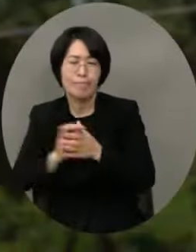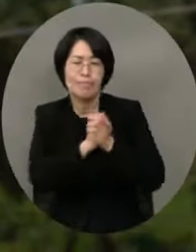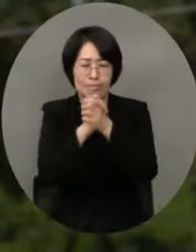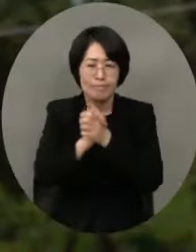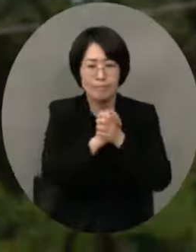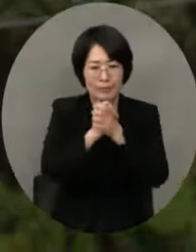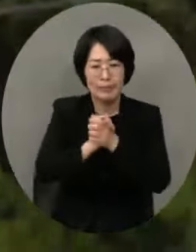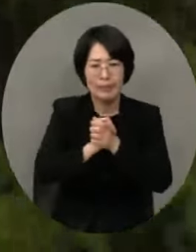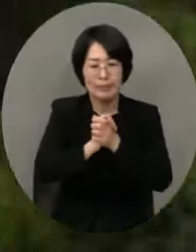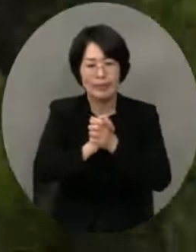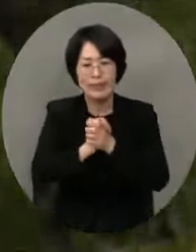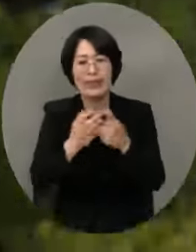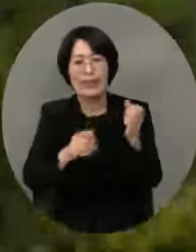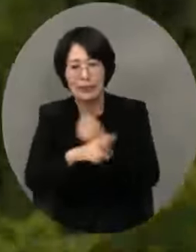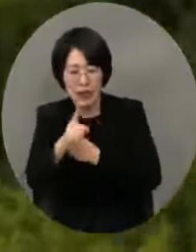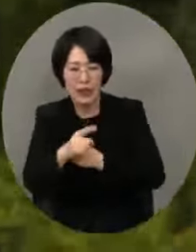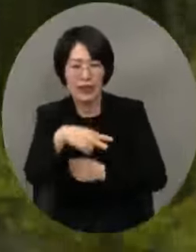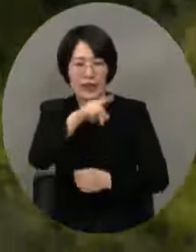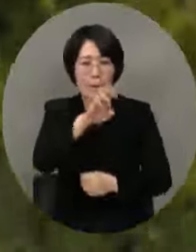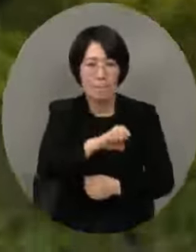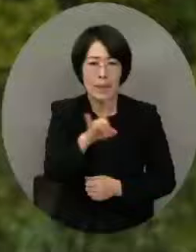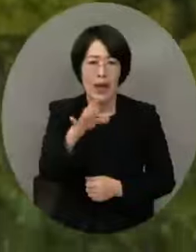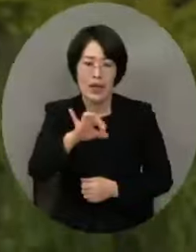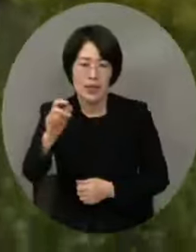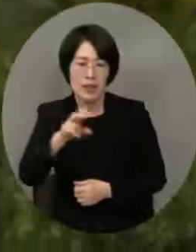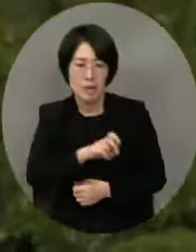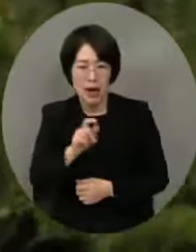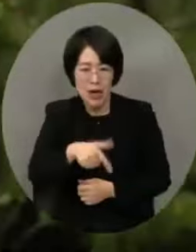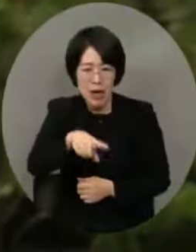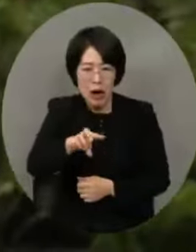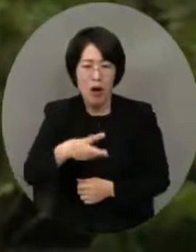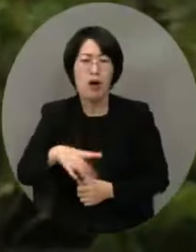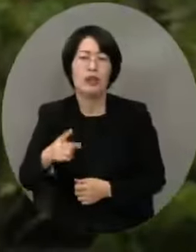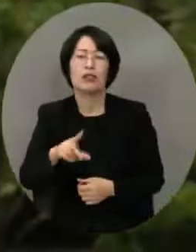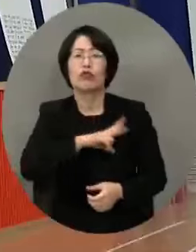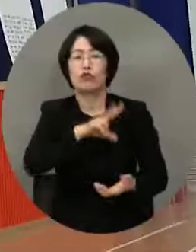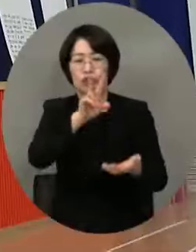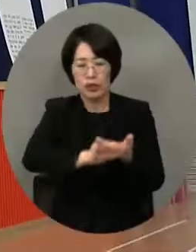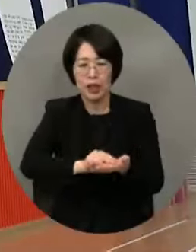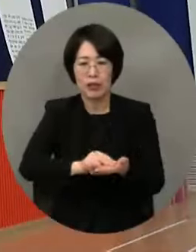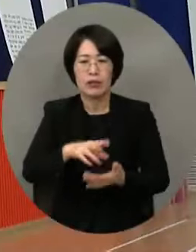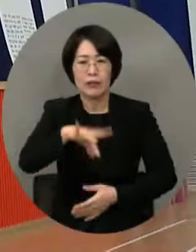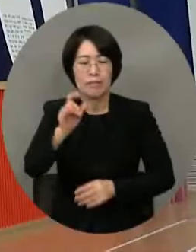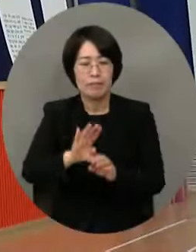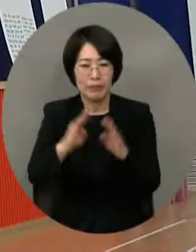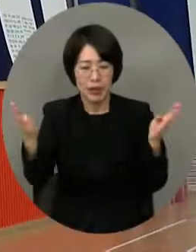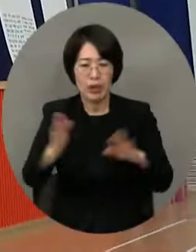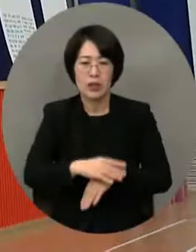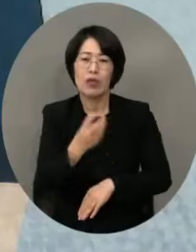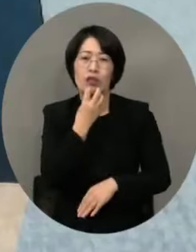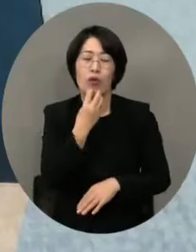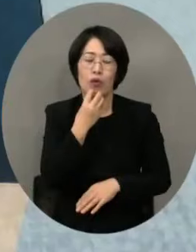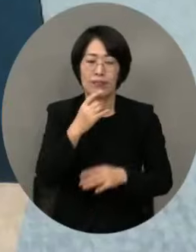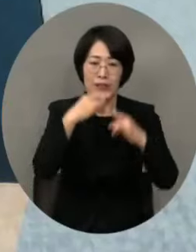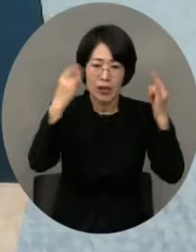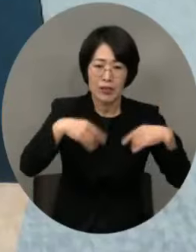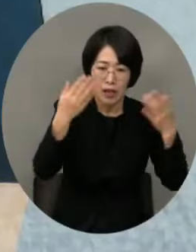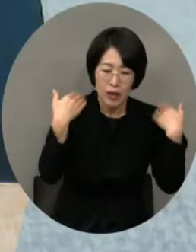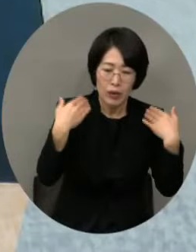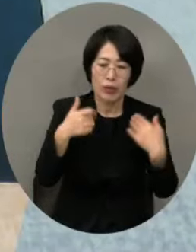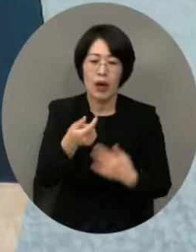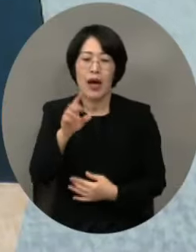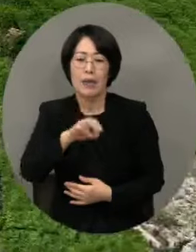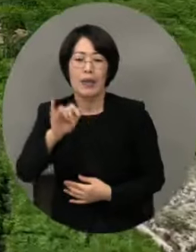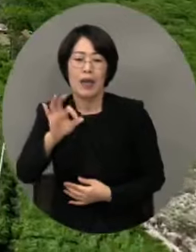상징하는 샴페인과 막걸리를 주제로 비 도에서 처음 열립니다 프랑스에서는 서울 프랑스 학교와 하비에르